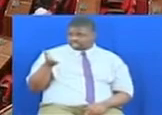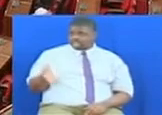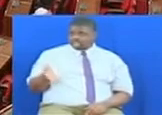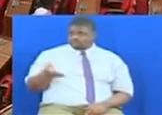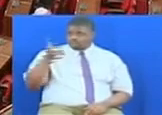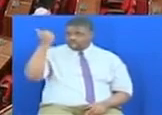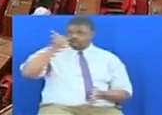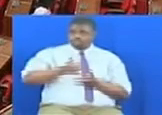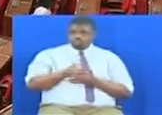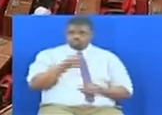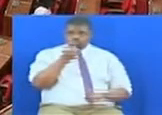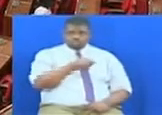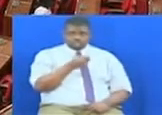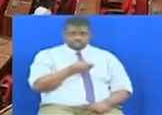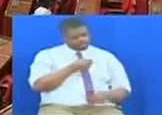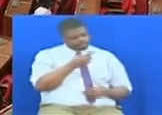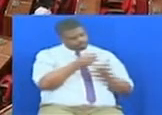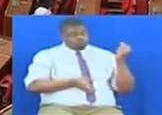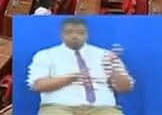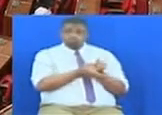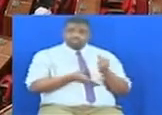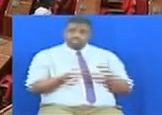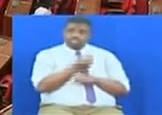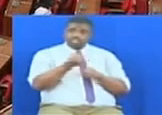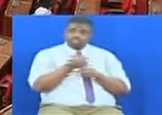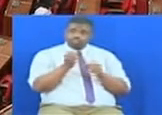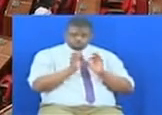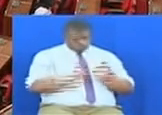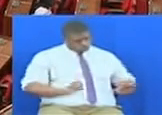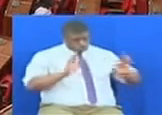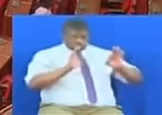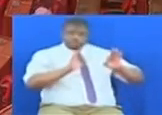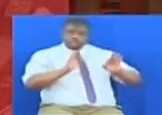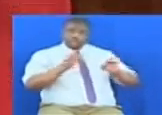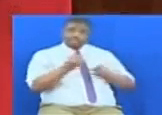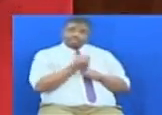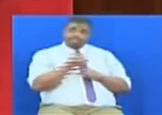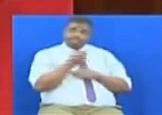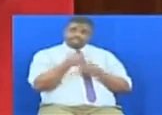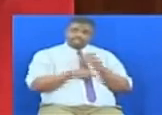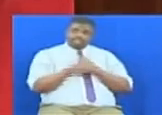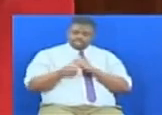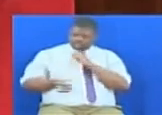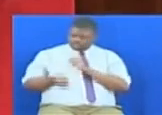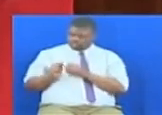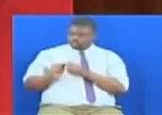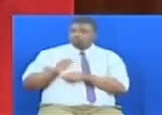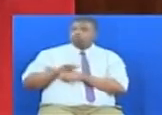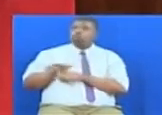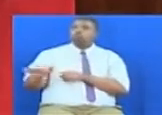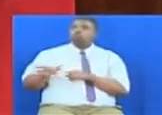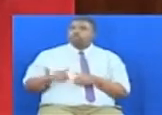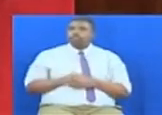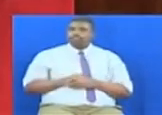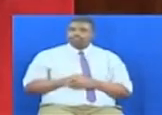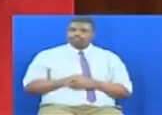Magufuli kwa kazi nzuri aliyofanya katika pambano la corona. Mheshimiwa Spika, sisi